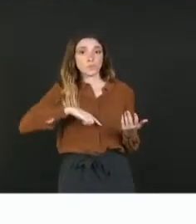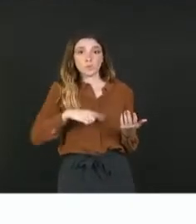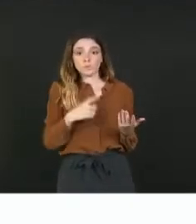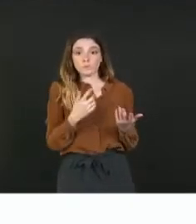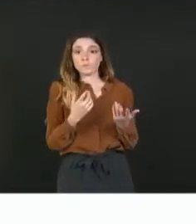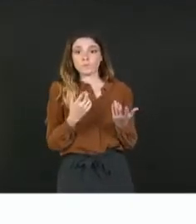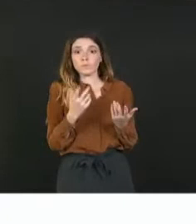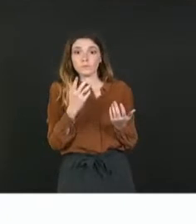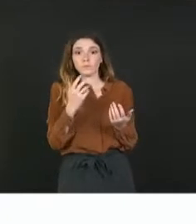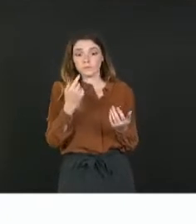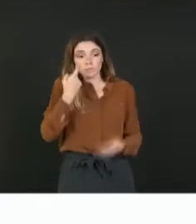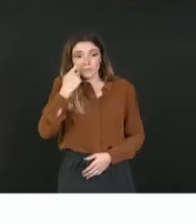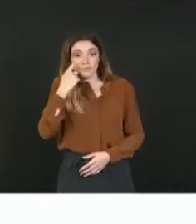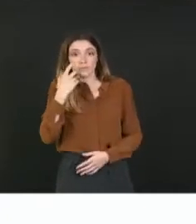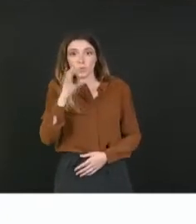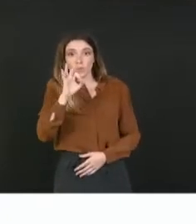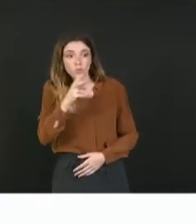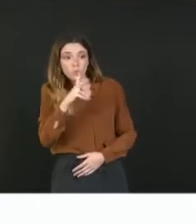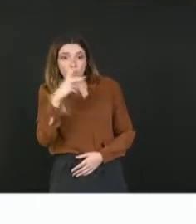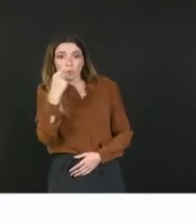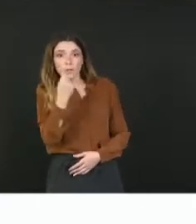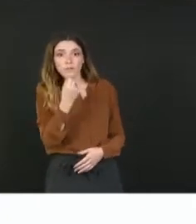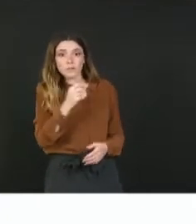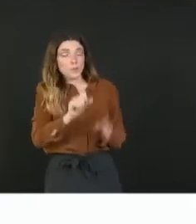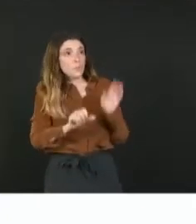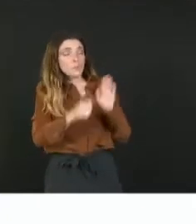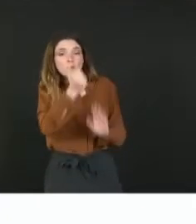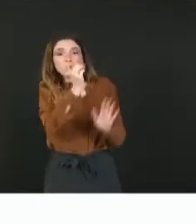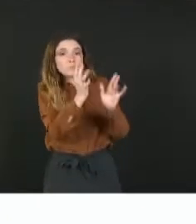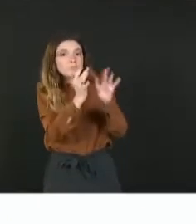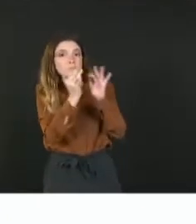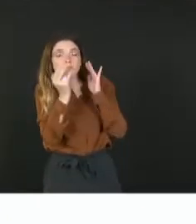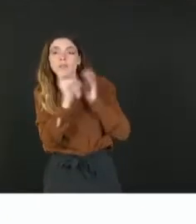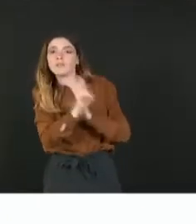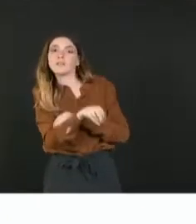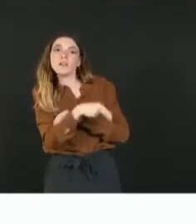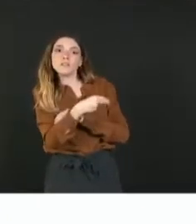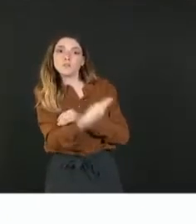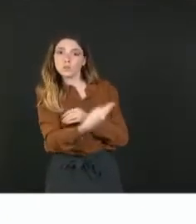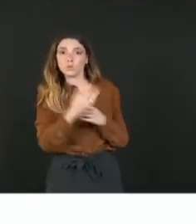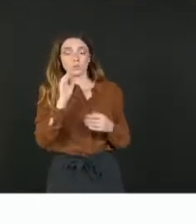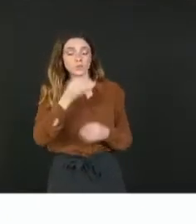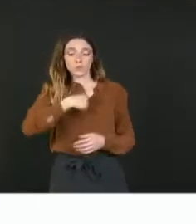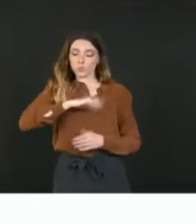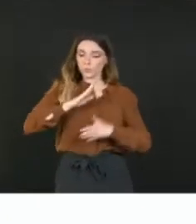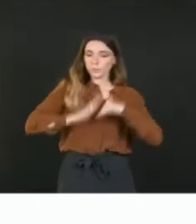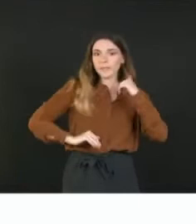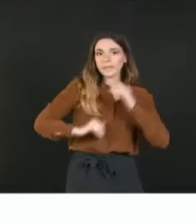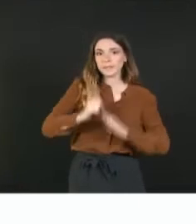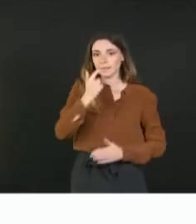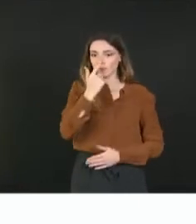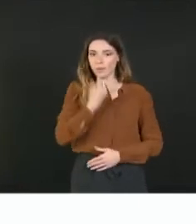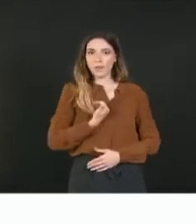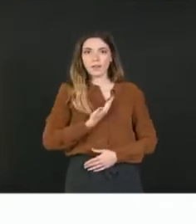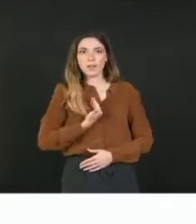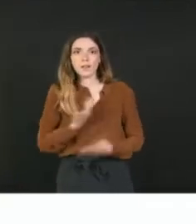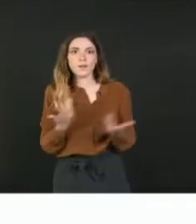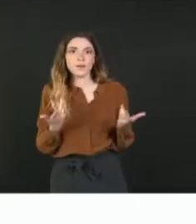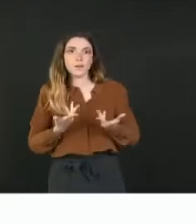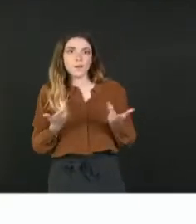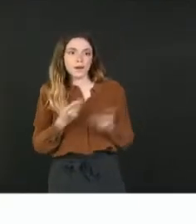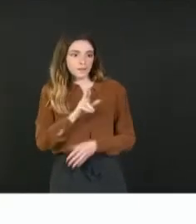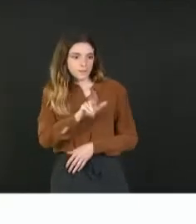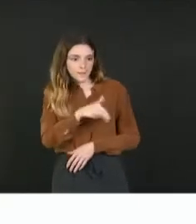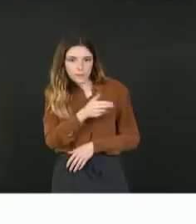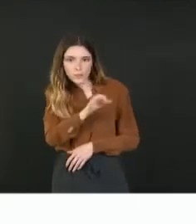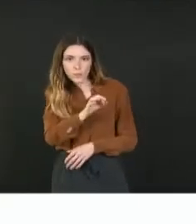source d'inspiration. Donc, dans notre métier, il y a pour nous, en fait, deux positions. La nature, elle est présente